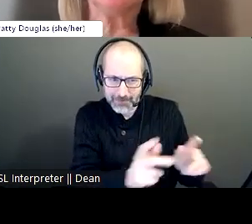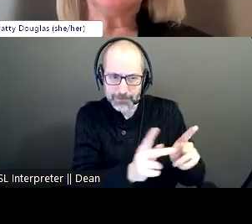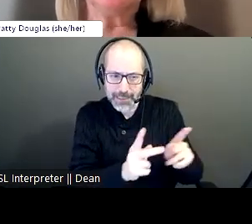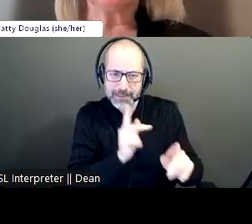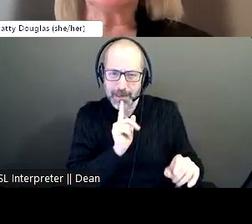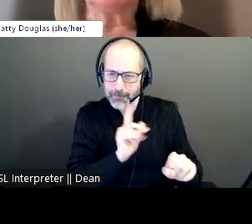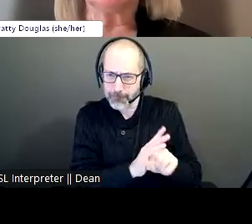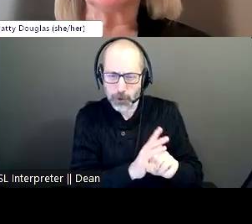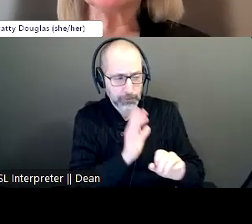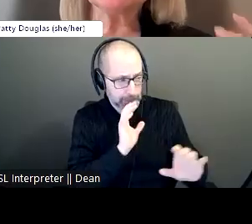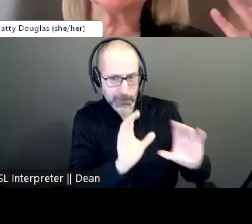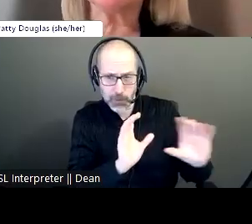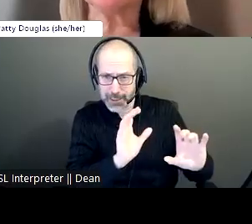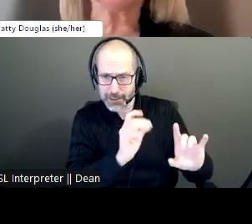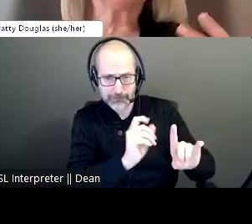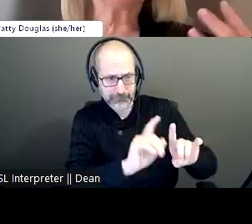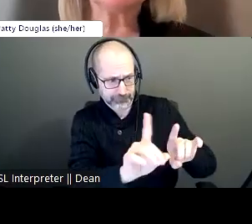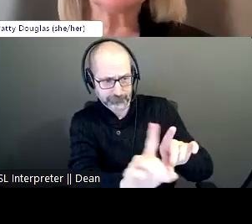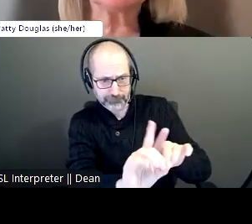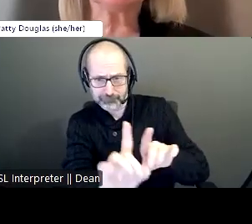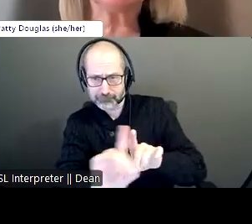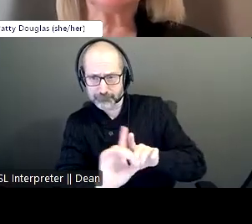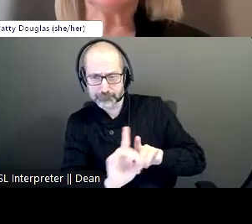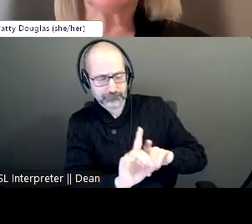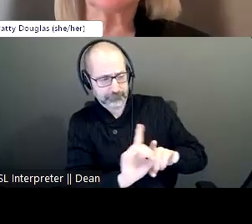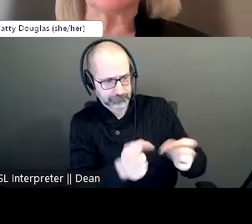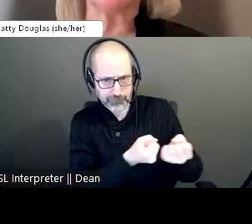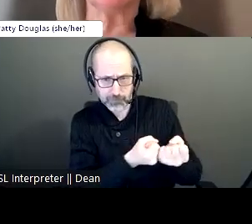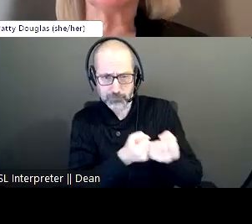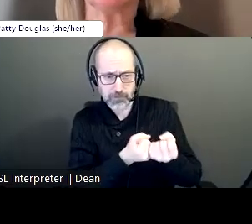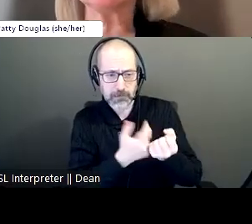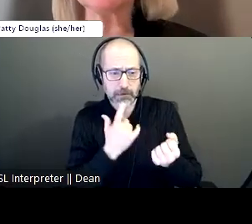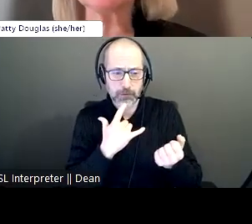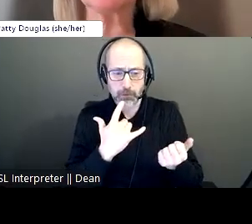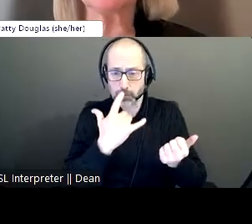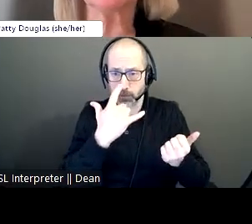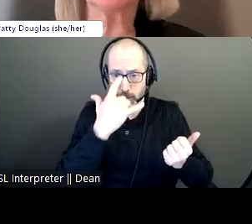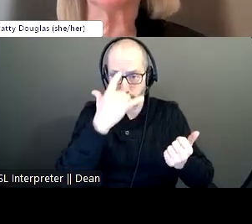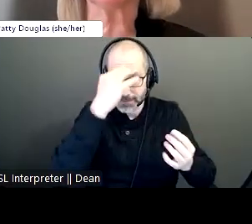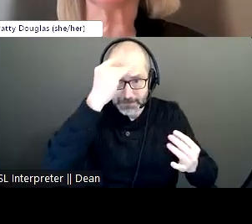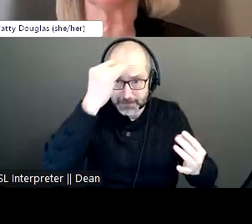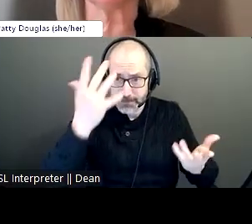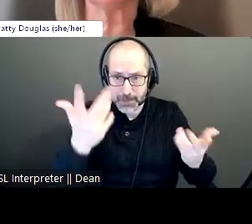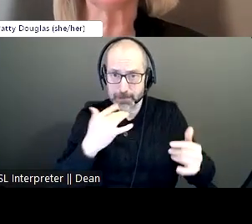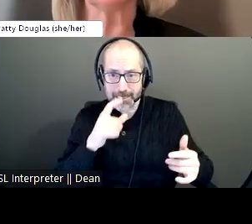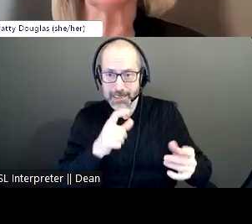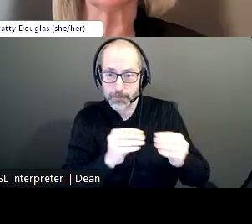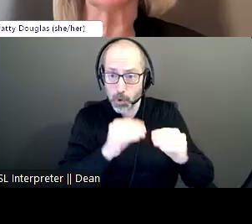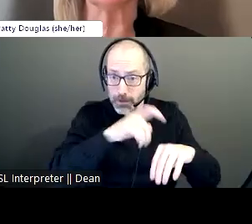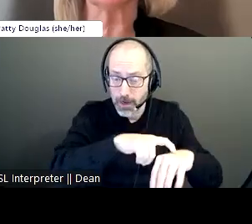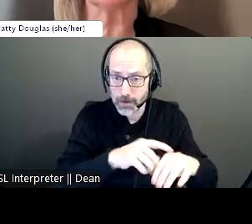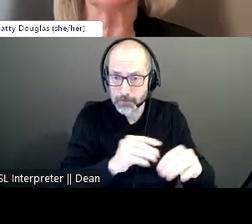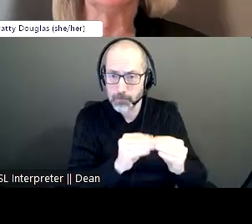l'avant des modes de communication diversifiés permet de régler cela. Ensuite, les fonctions exécutives, l'organisation, etc., ça